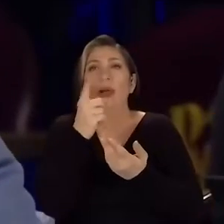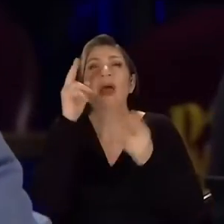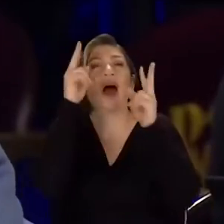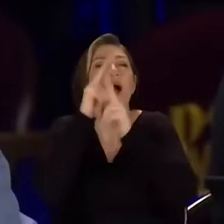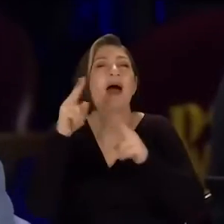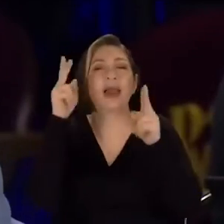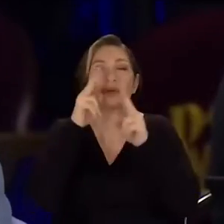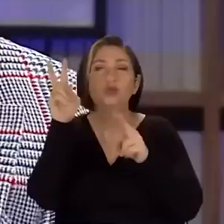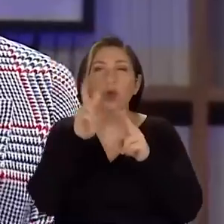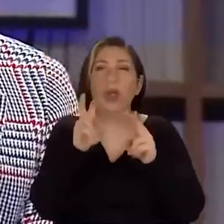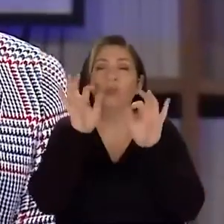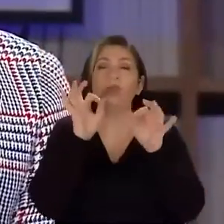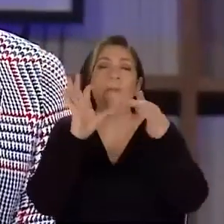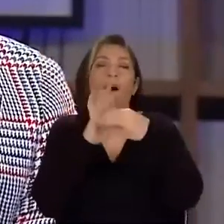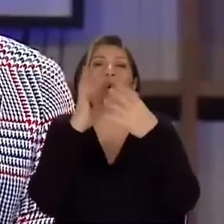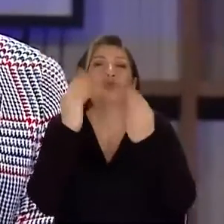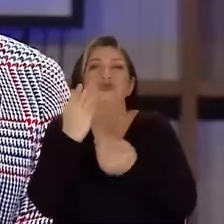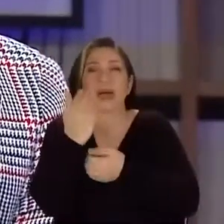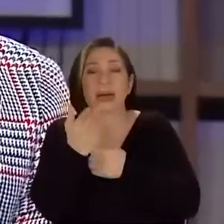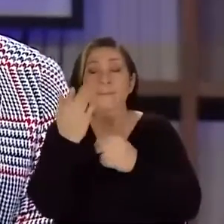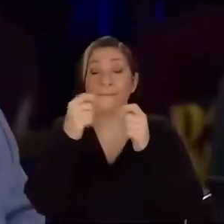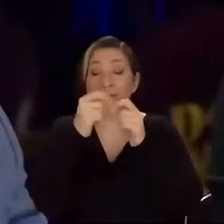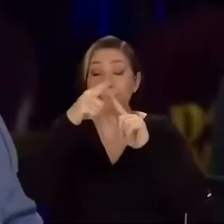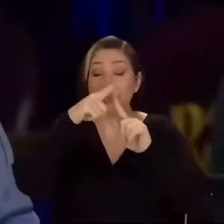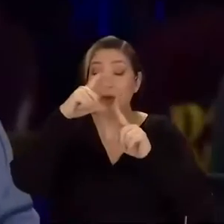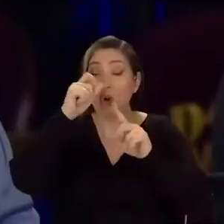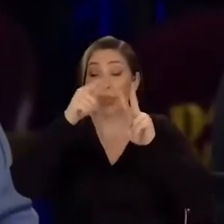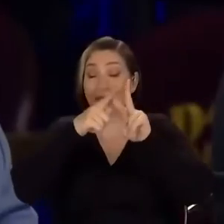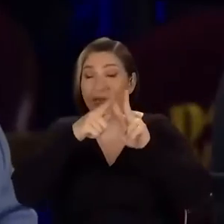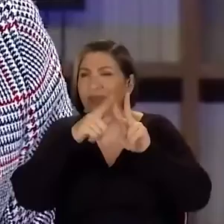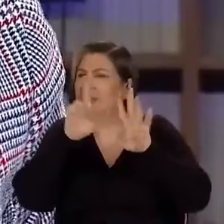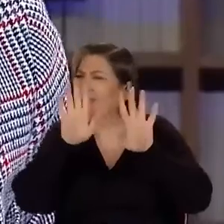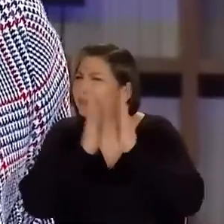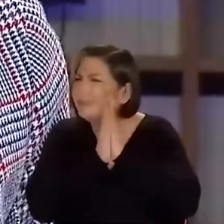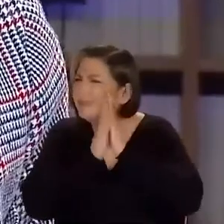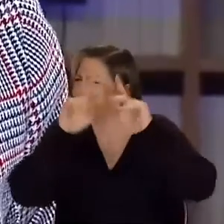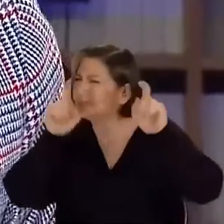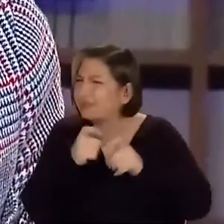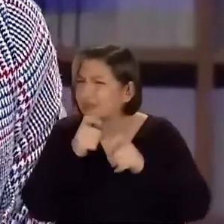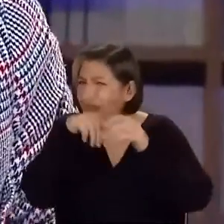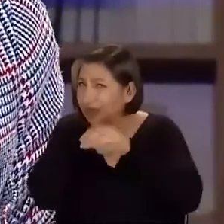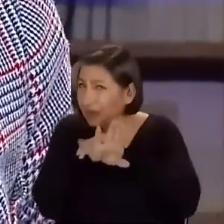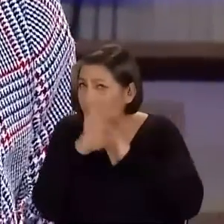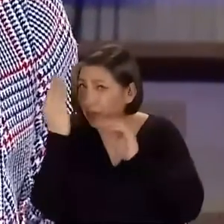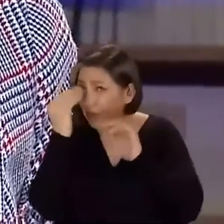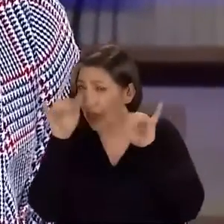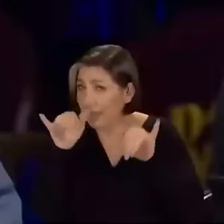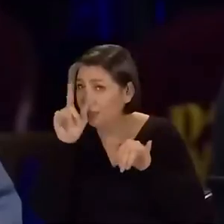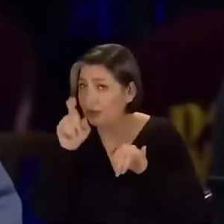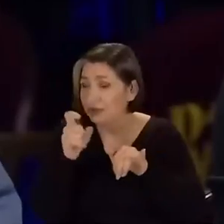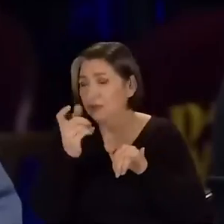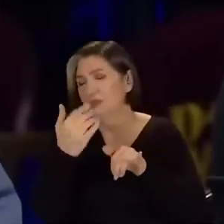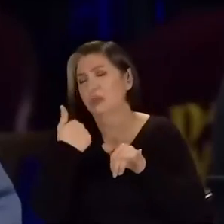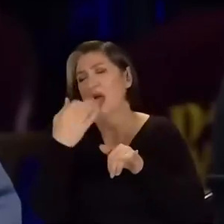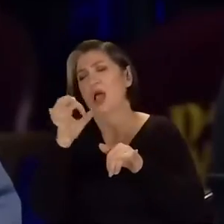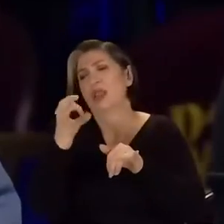fantazi. Yani dolarla mutlaka işiniz olacak. Şimdi Bitcoin'i doların yerine mi koyacağız? Derim, tekrar bir parantez. Saklamak açısından aynı şey mi? Saklamadan kastınız?